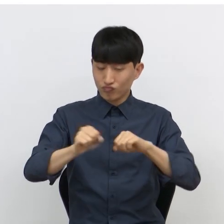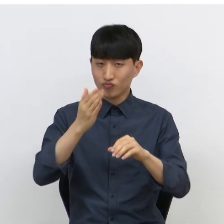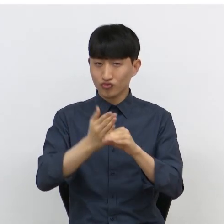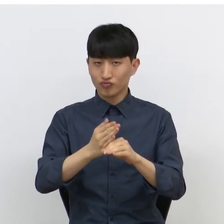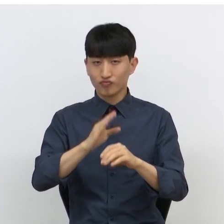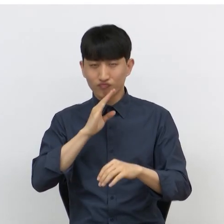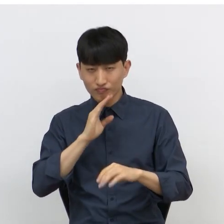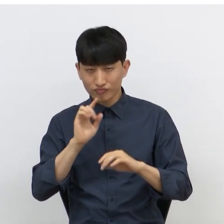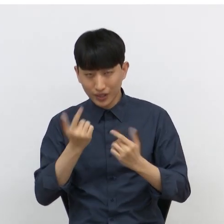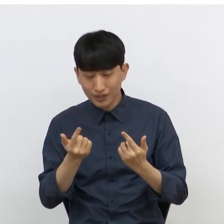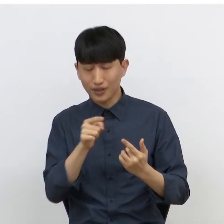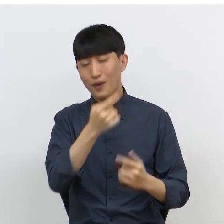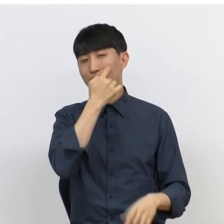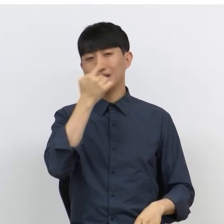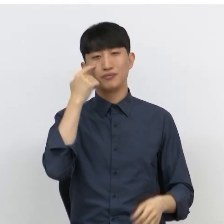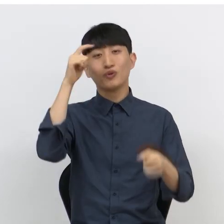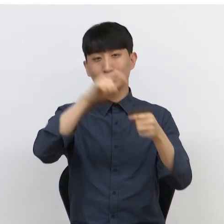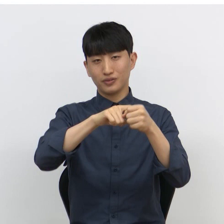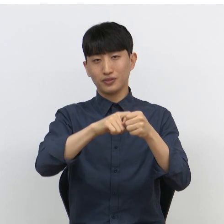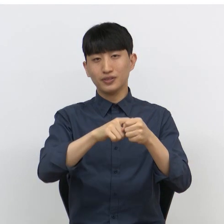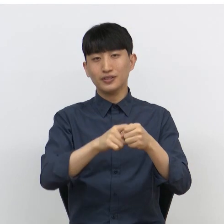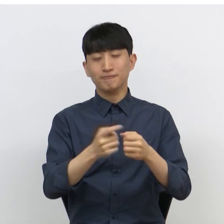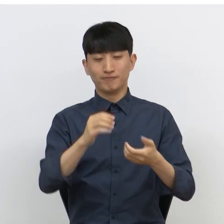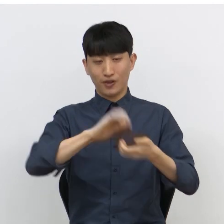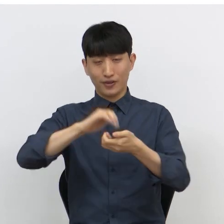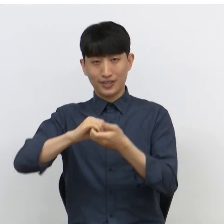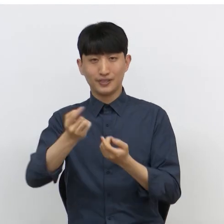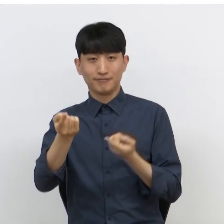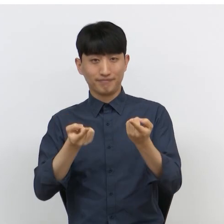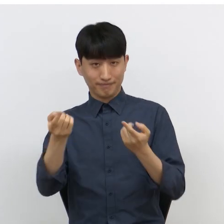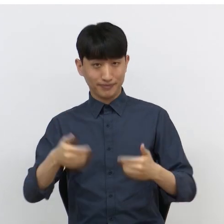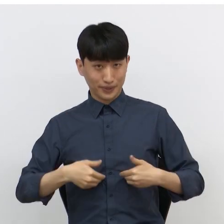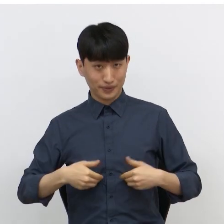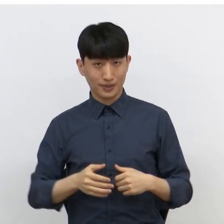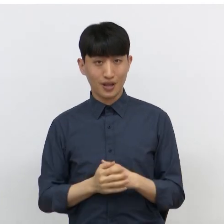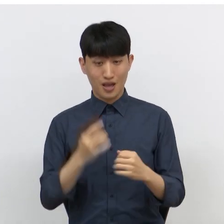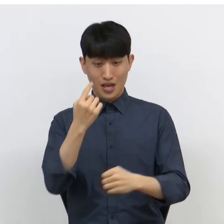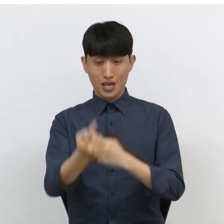확인하는 차원에서 이렇게 해야 되는 거죠. 그러다 보면 한 1년 정도 되면